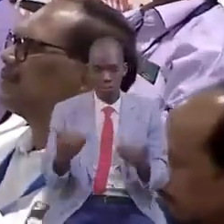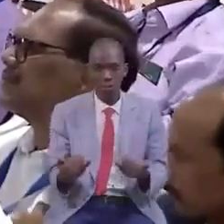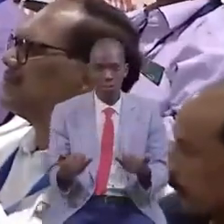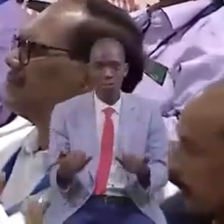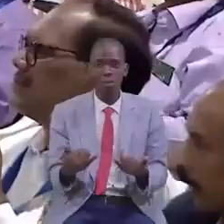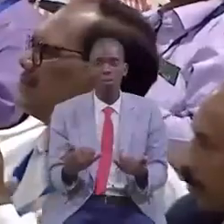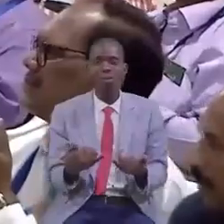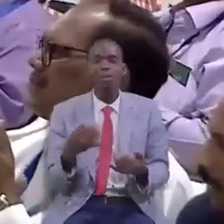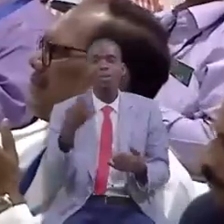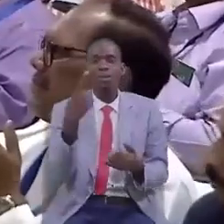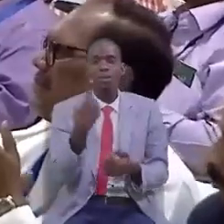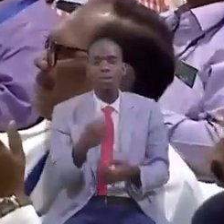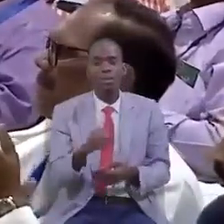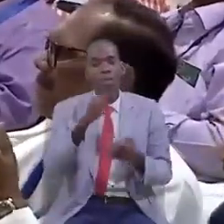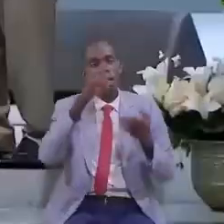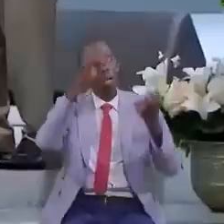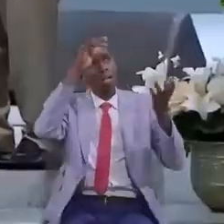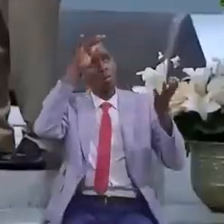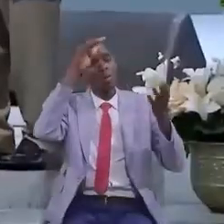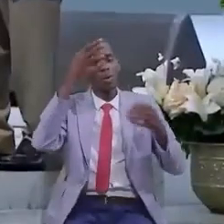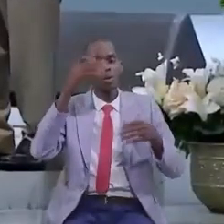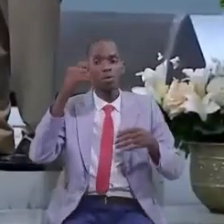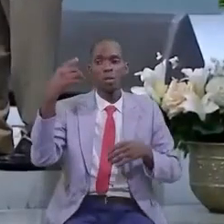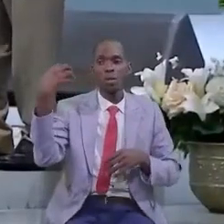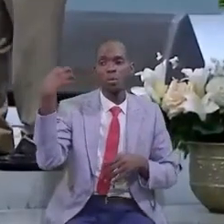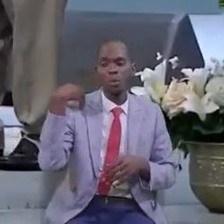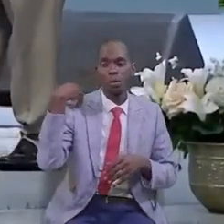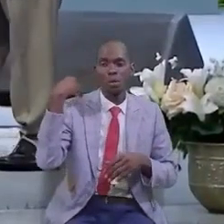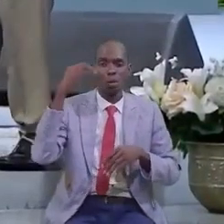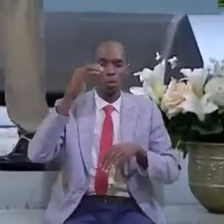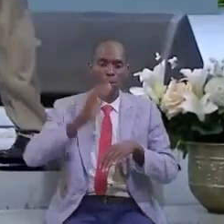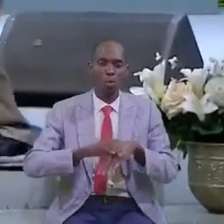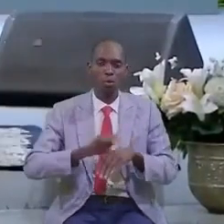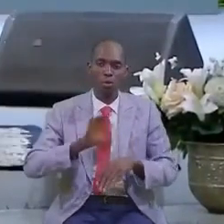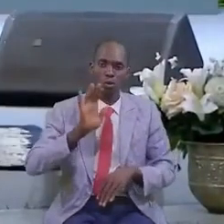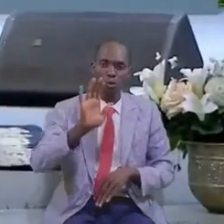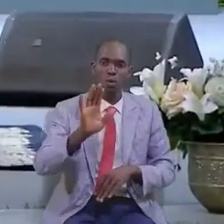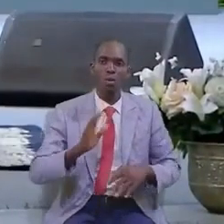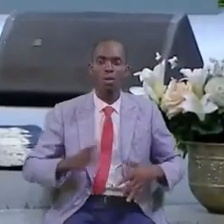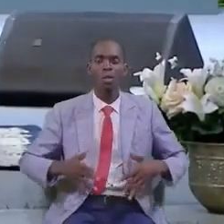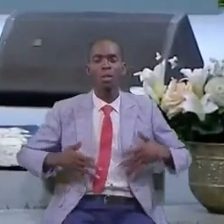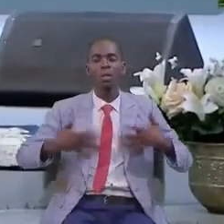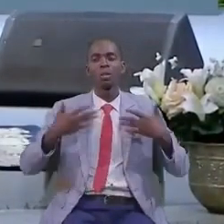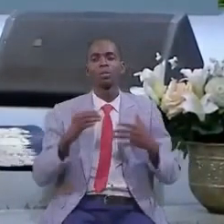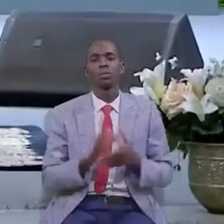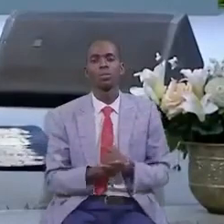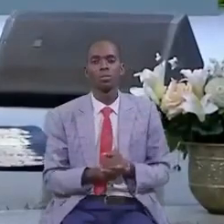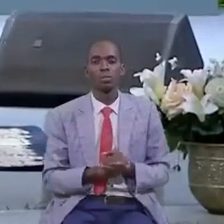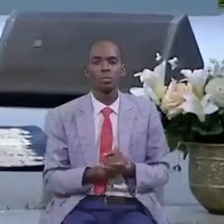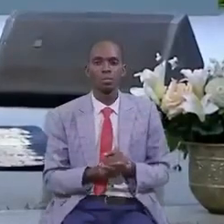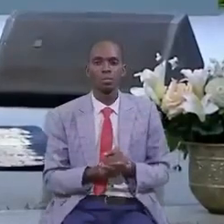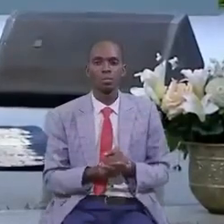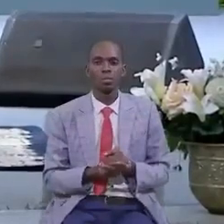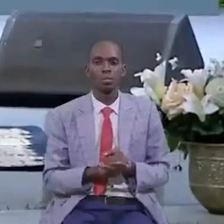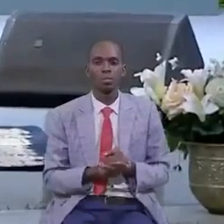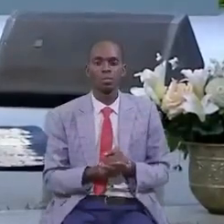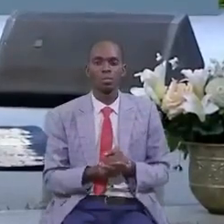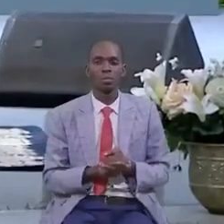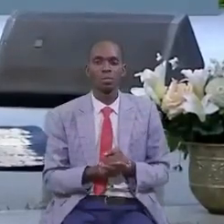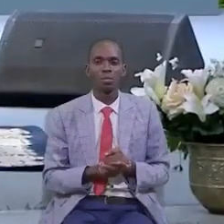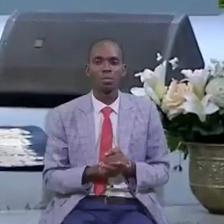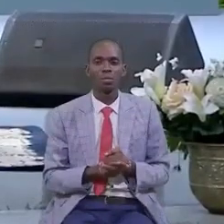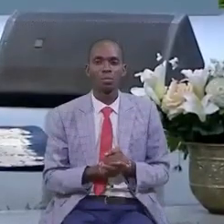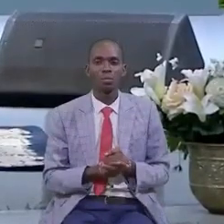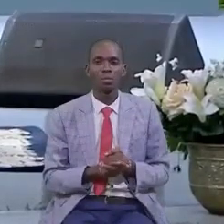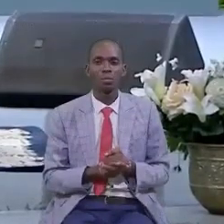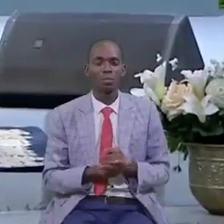The expectation of the master upon your life. మీ జీవితం మీద మీ యజమాని అయిన ప్రభు కలిగి ఉన్న ఎదురు చూపున